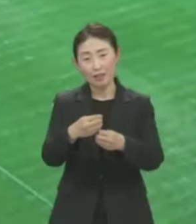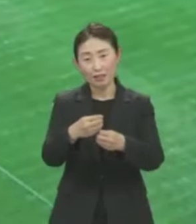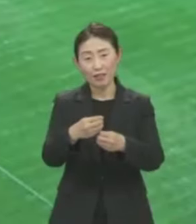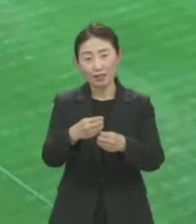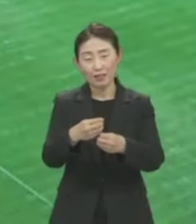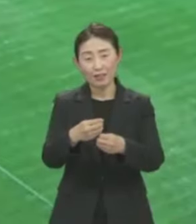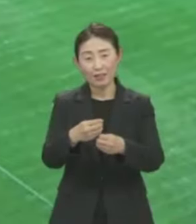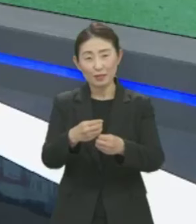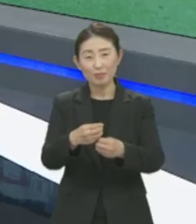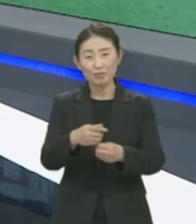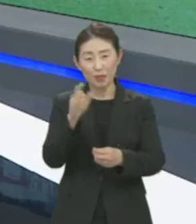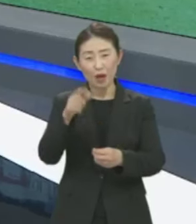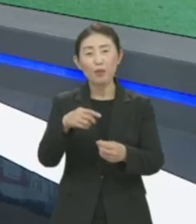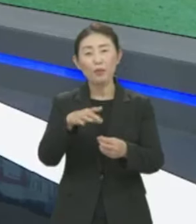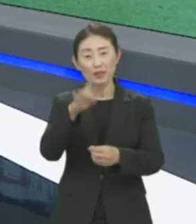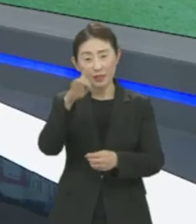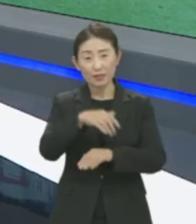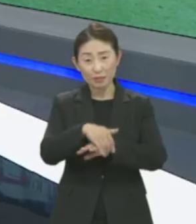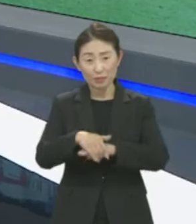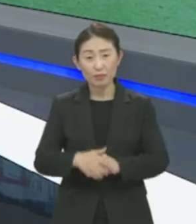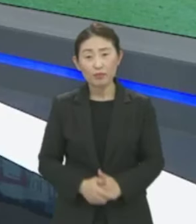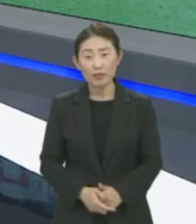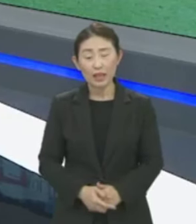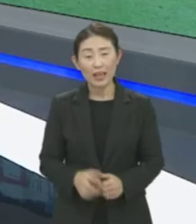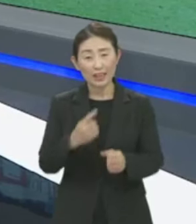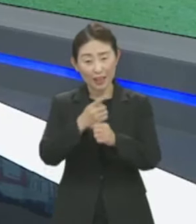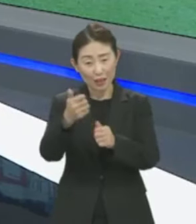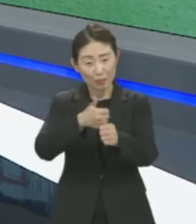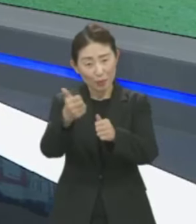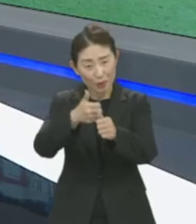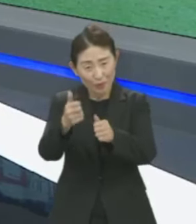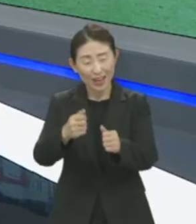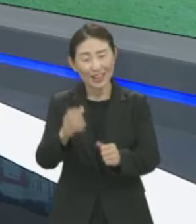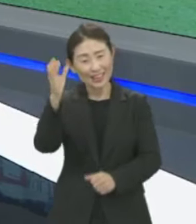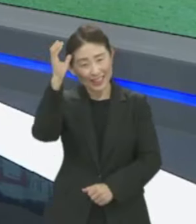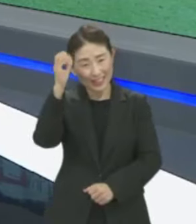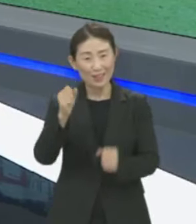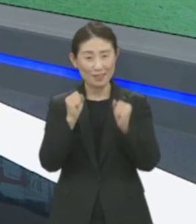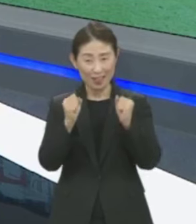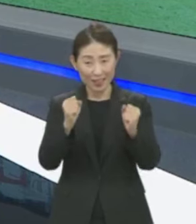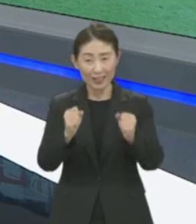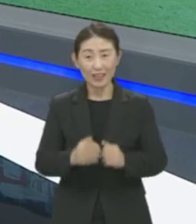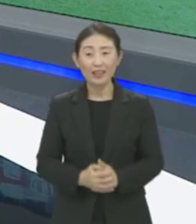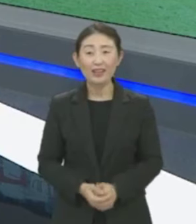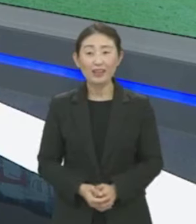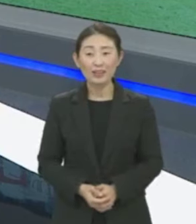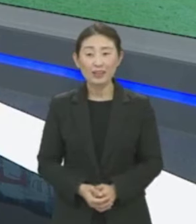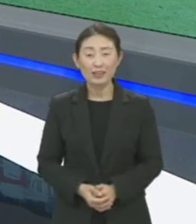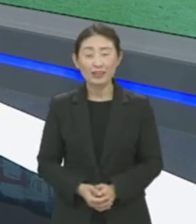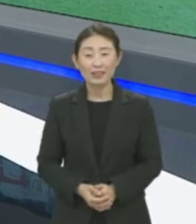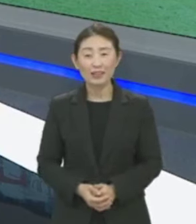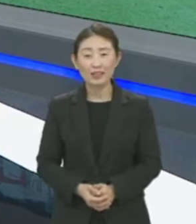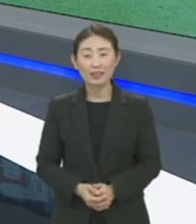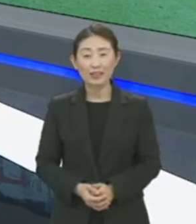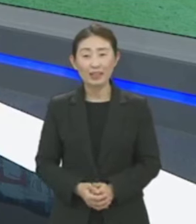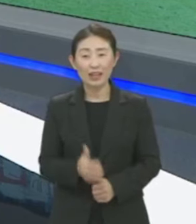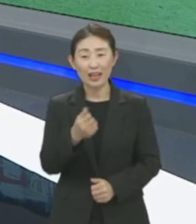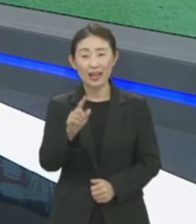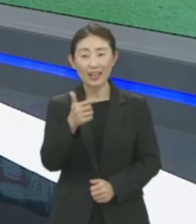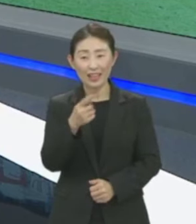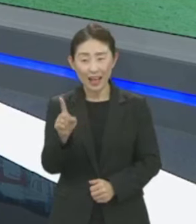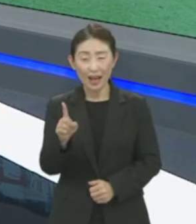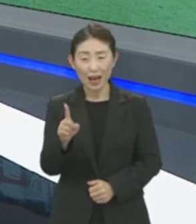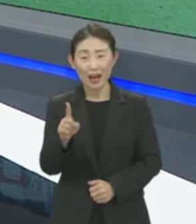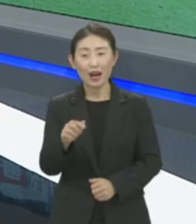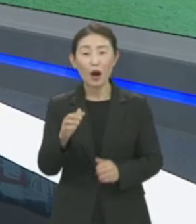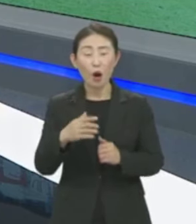팀을 만들어갈 생각입니다. 내년을 더 기대하고 응원하게 되는데요. 저도 그런 입장에서 넥타이를 하나 시티즌의 유니폼 색깔로